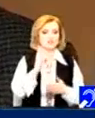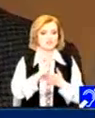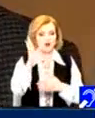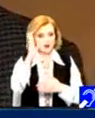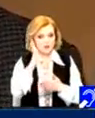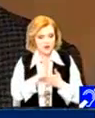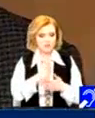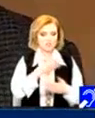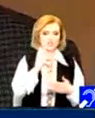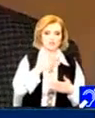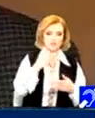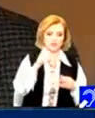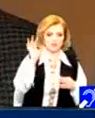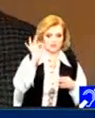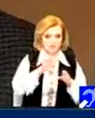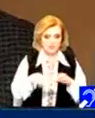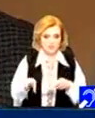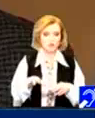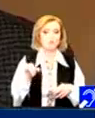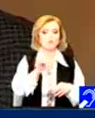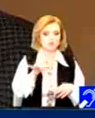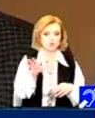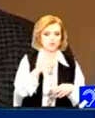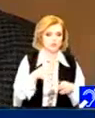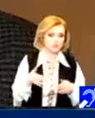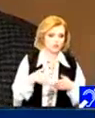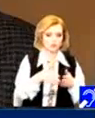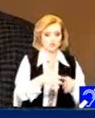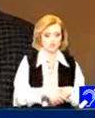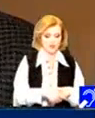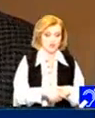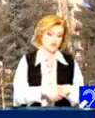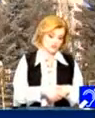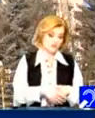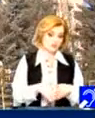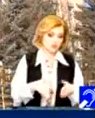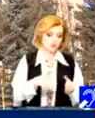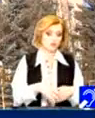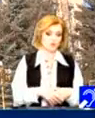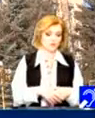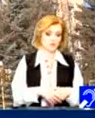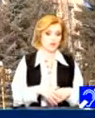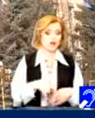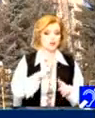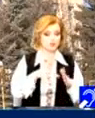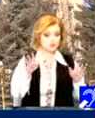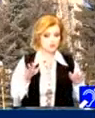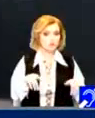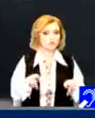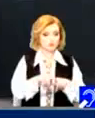duce tot deșeul? În drum? O altă problemă. Transport public din oraș. Și la Soroca se dorește